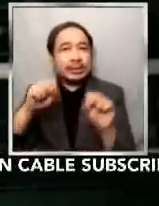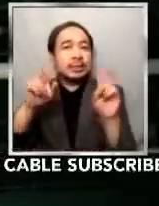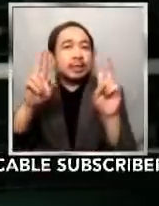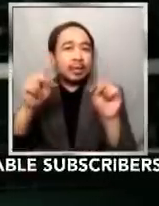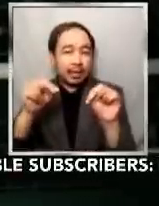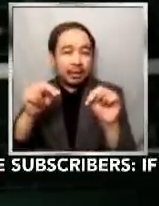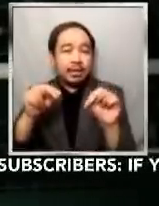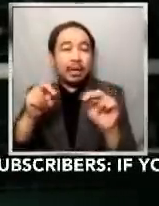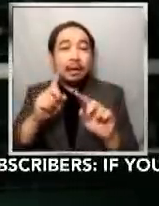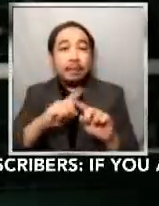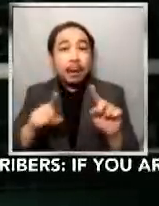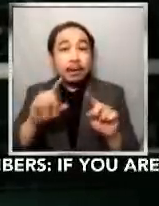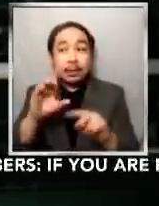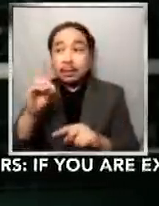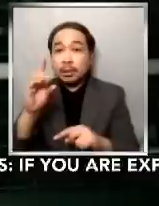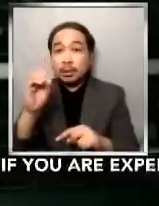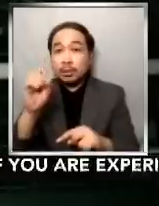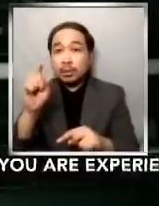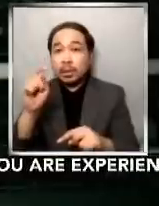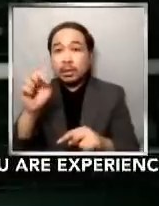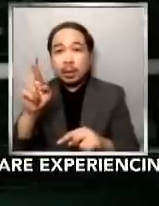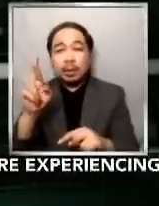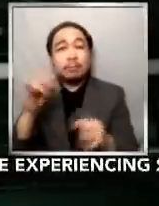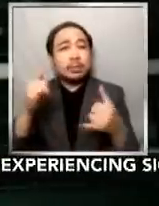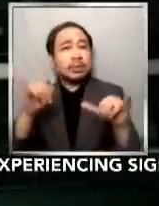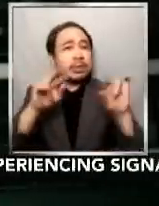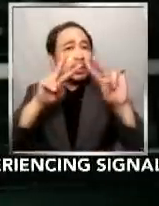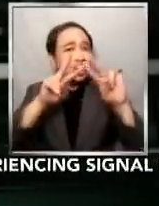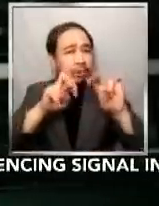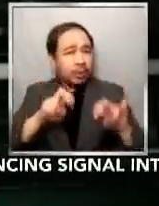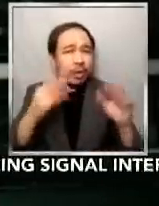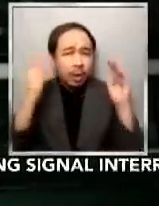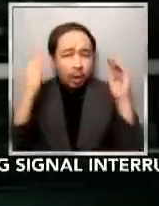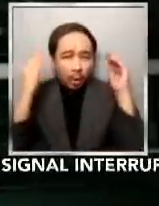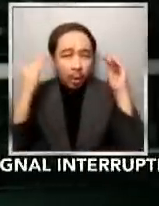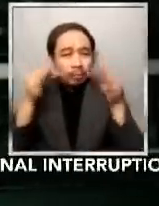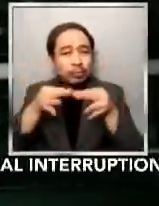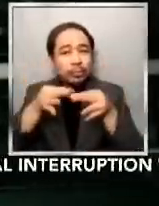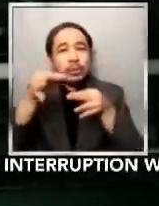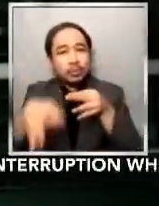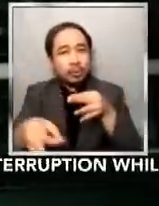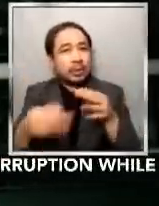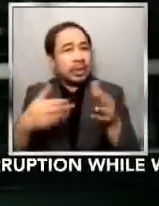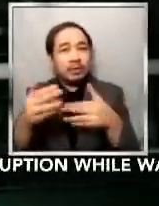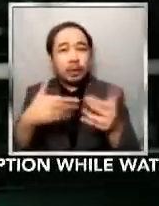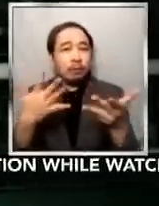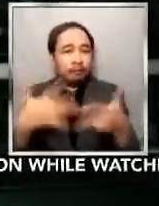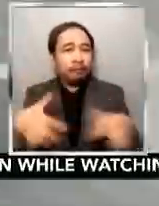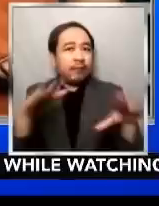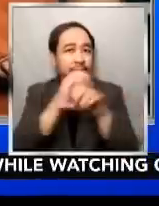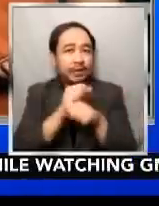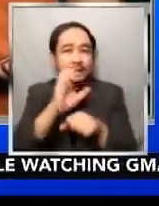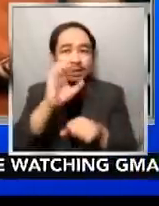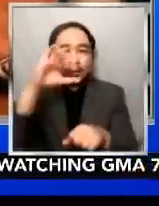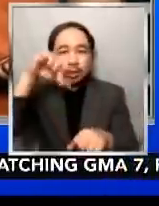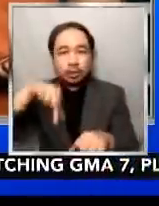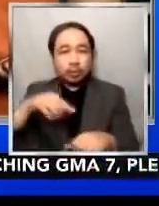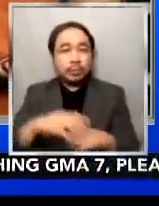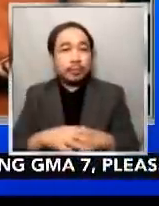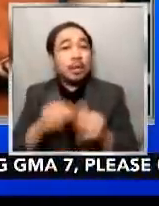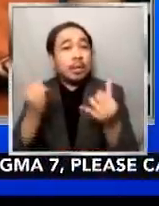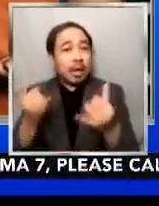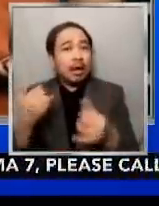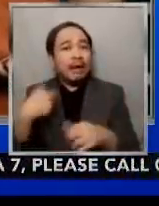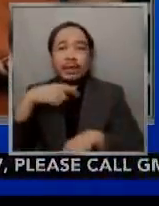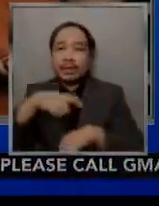ng DOTR na palawigin ito kahit wala ng ECQ sa Metro Manila. Mike? Ay, curfew na ngayong oras na ito. Maraming salamat.